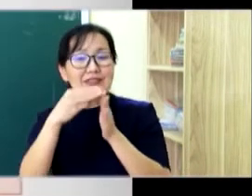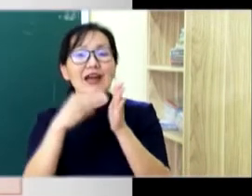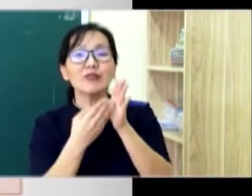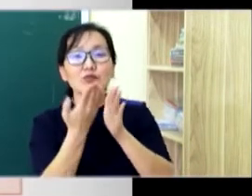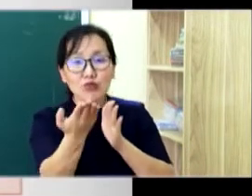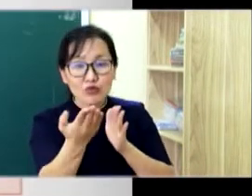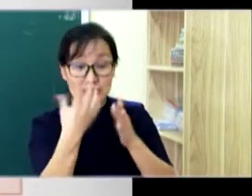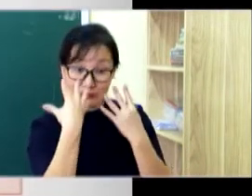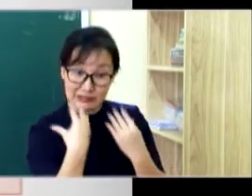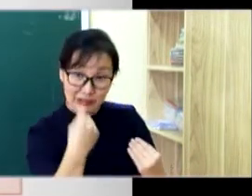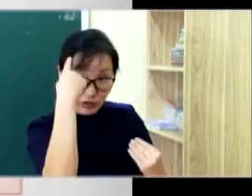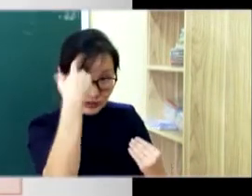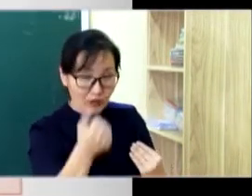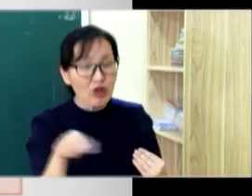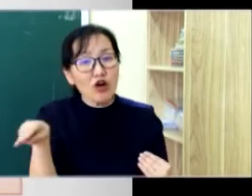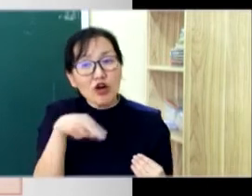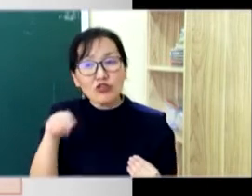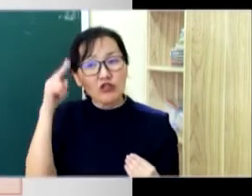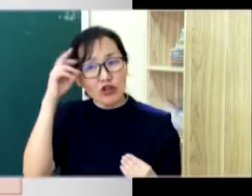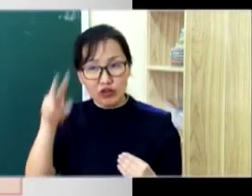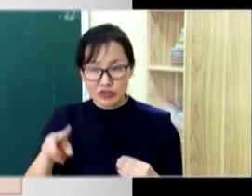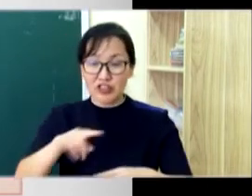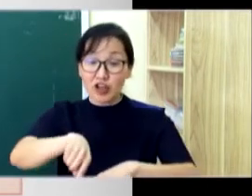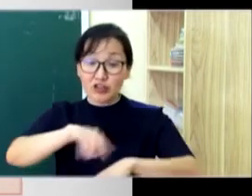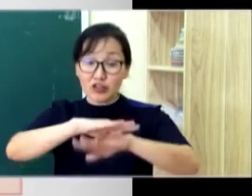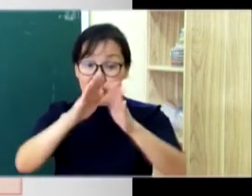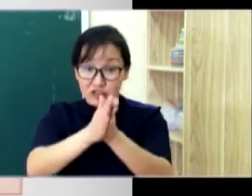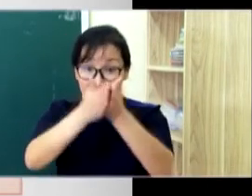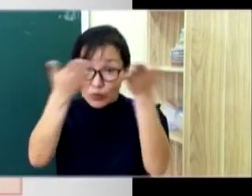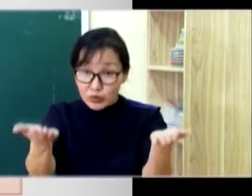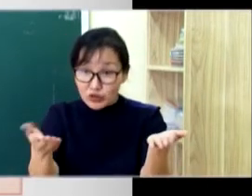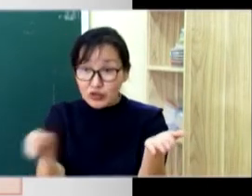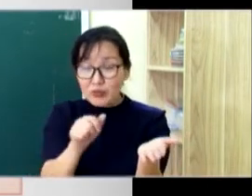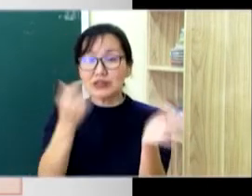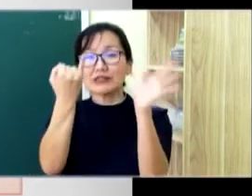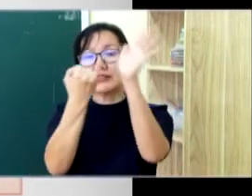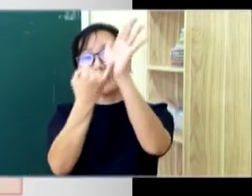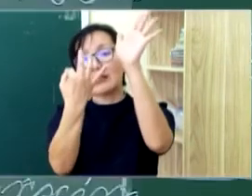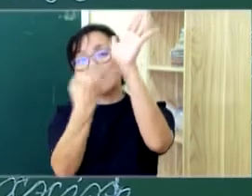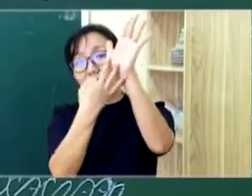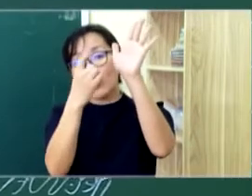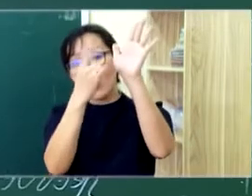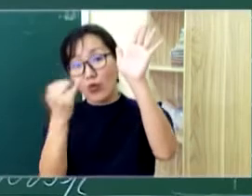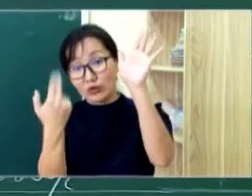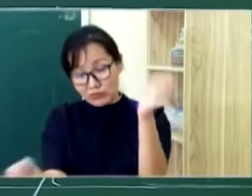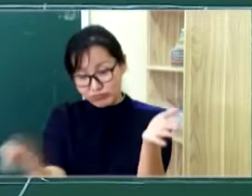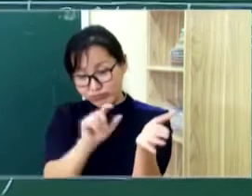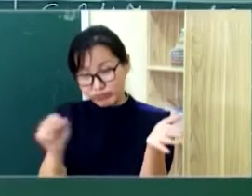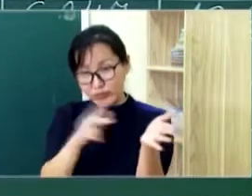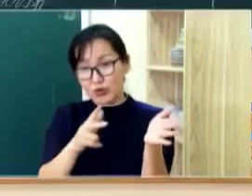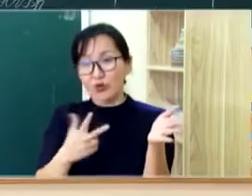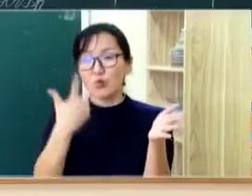334 дугаар дасгал дээр ажиллая. За номынхан 334 дээр энэ дасгал байгаа. Багш нь зөвхөн дасгалын эхний хоёр